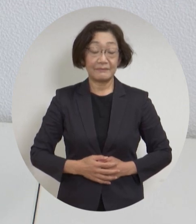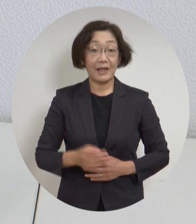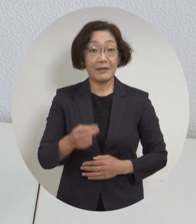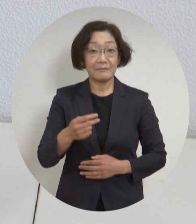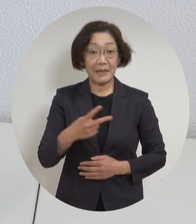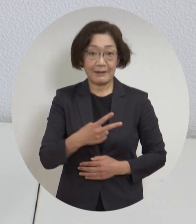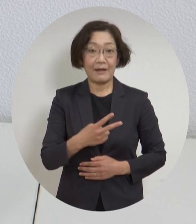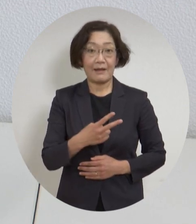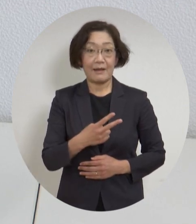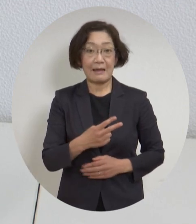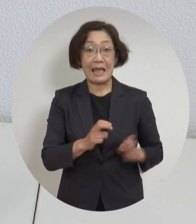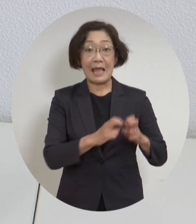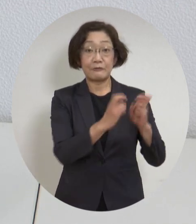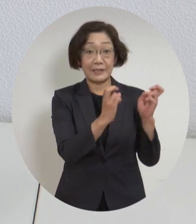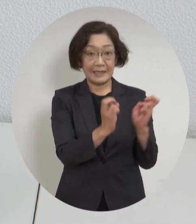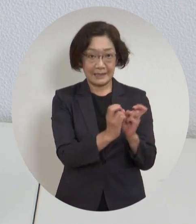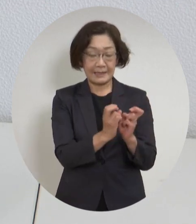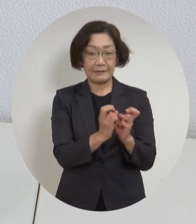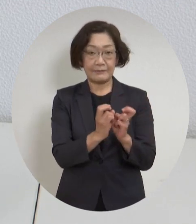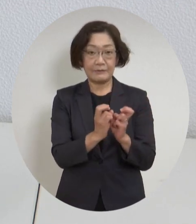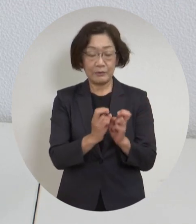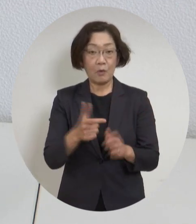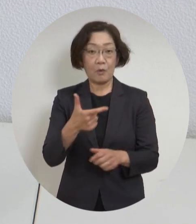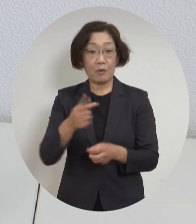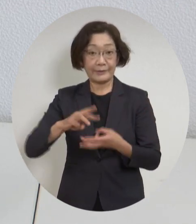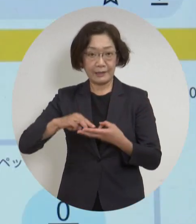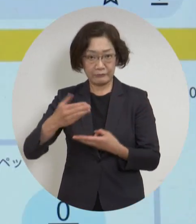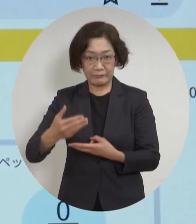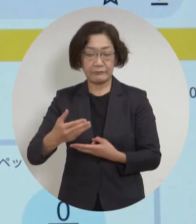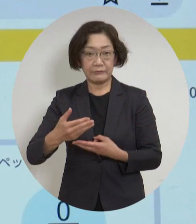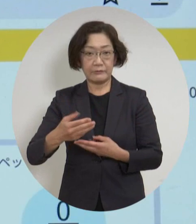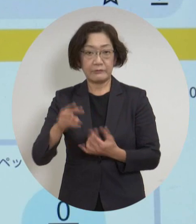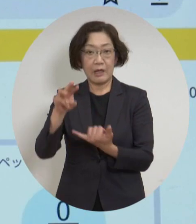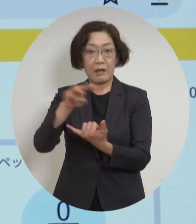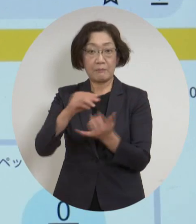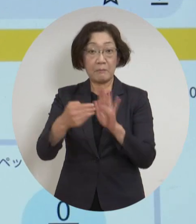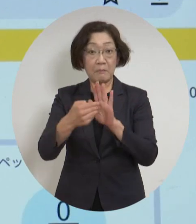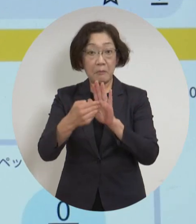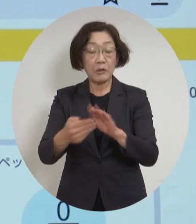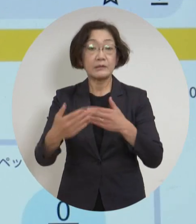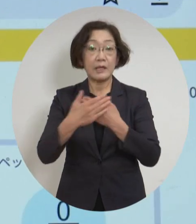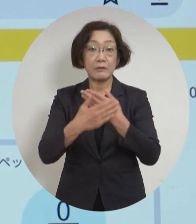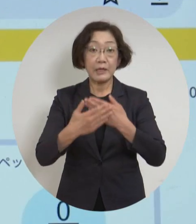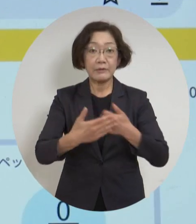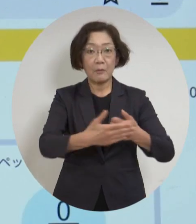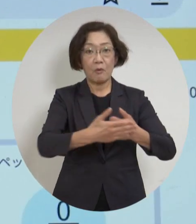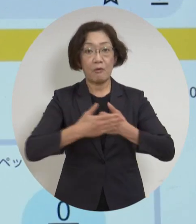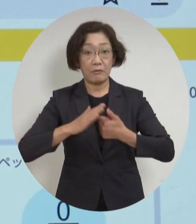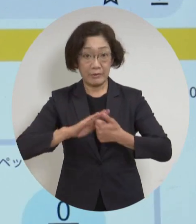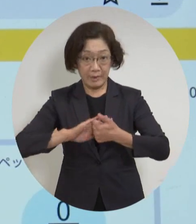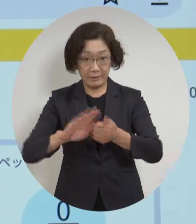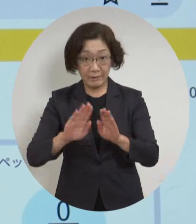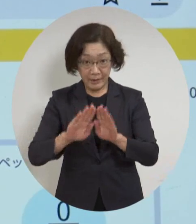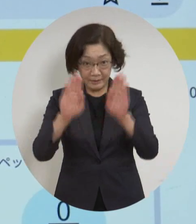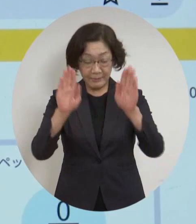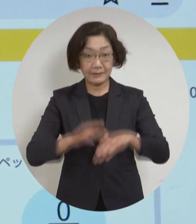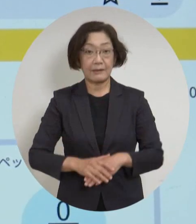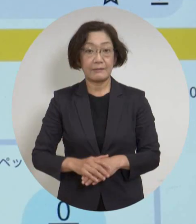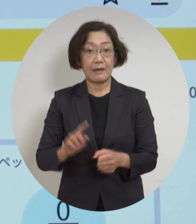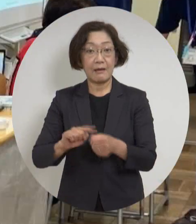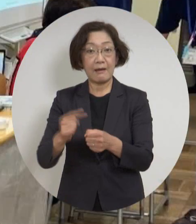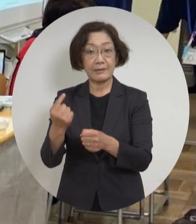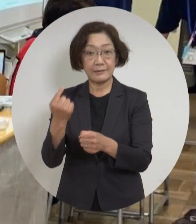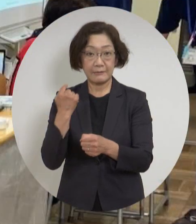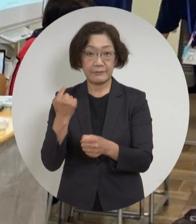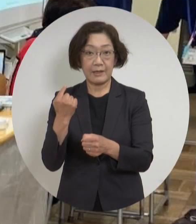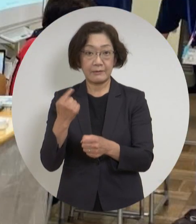また NTT 東日本と大田区では防災分野での連携を進めており、昨年6号地区で行